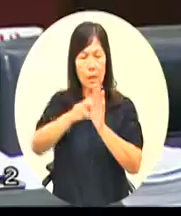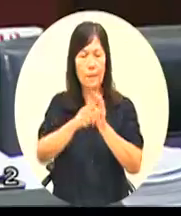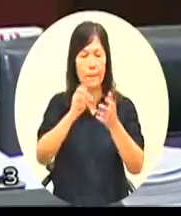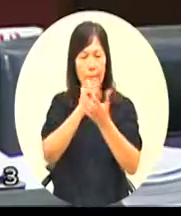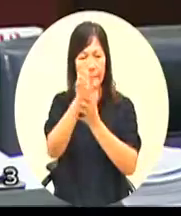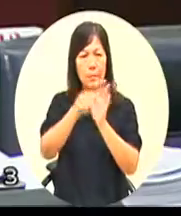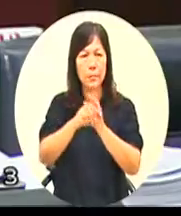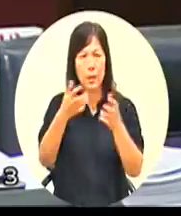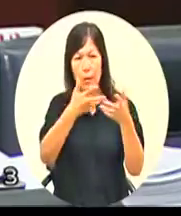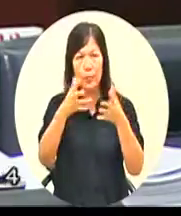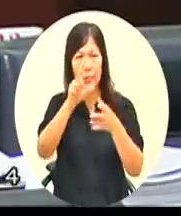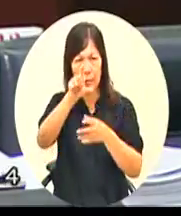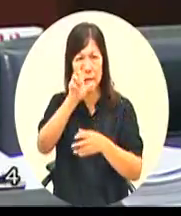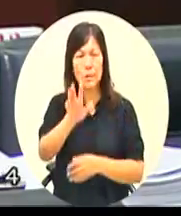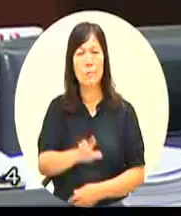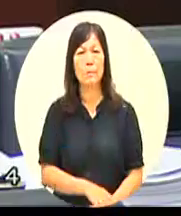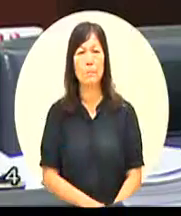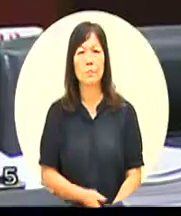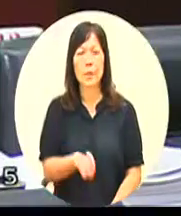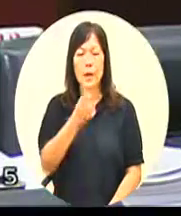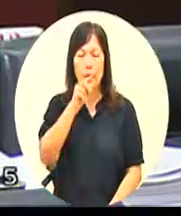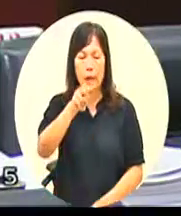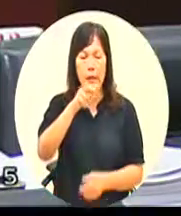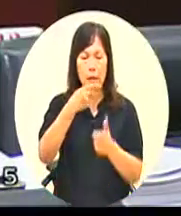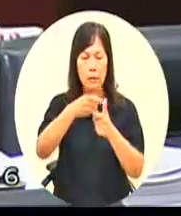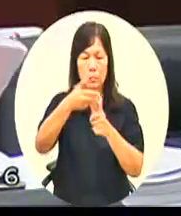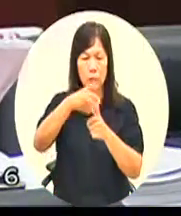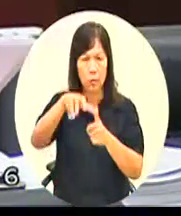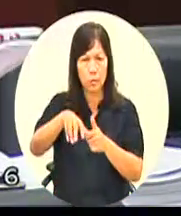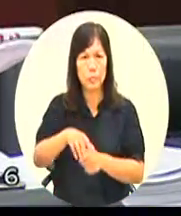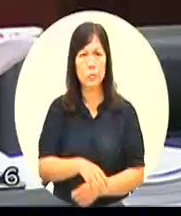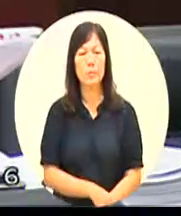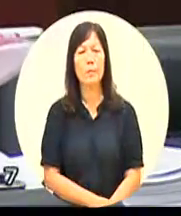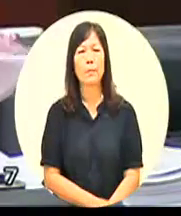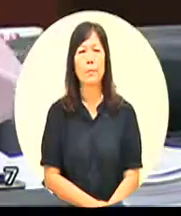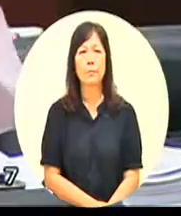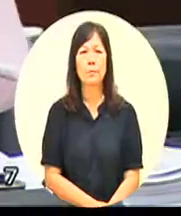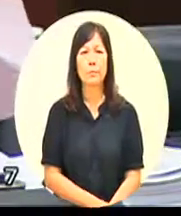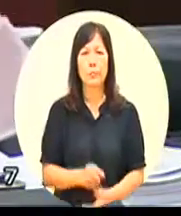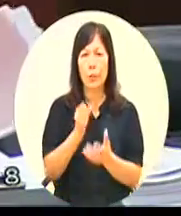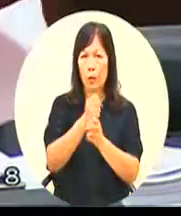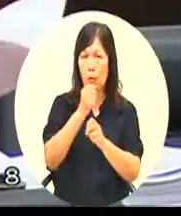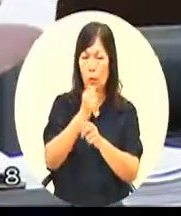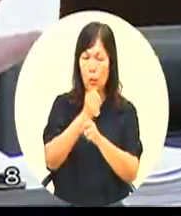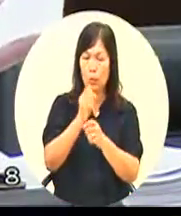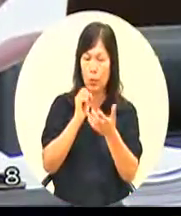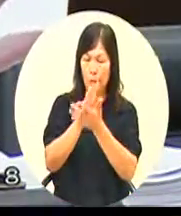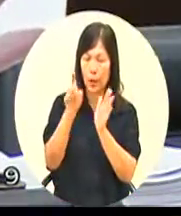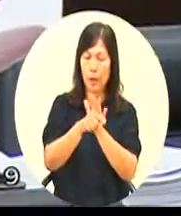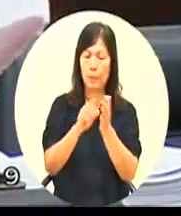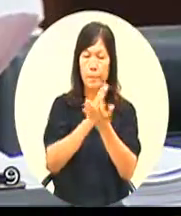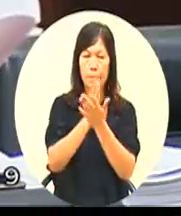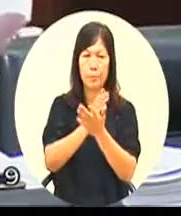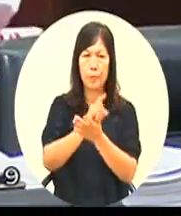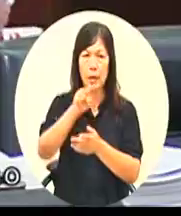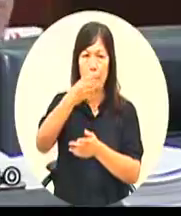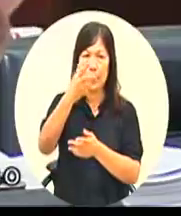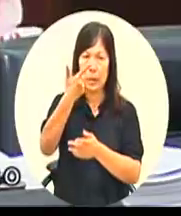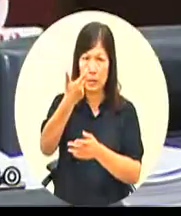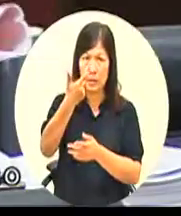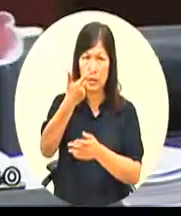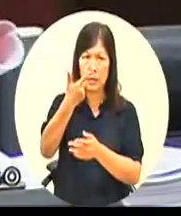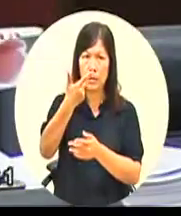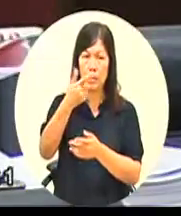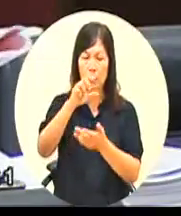哈。其实我刚刚看到我们教育局的业务报告里面哈，第106里面有